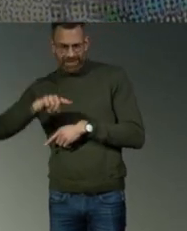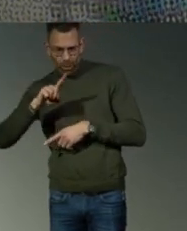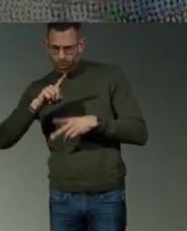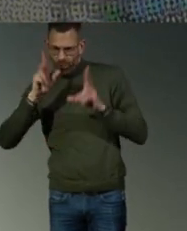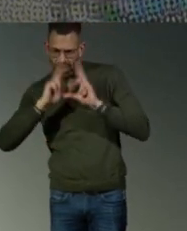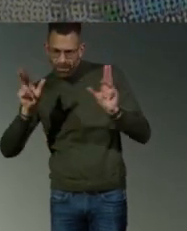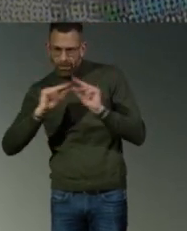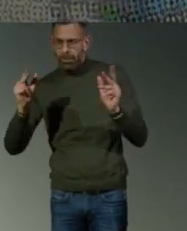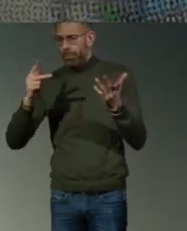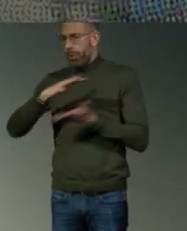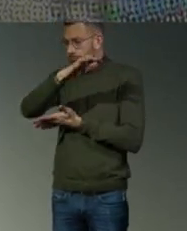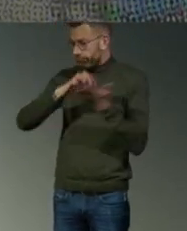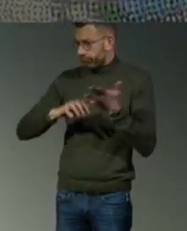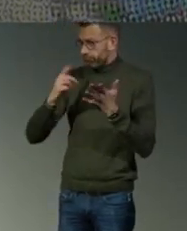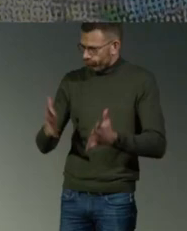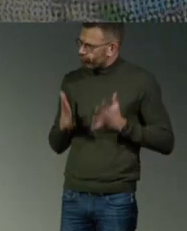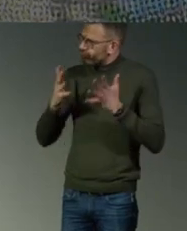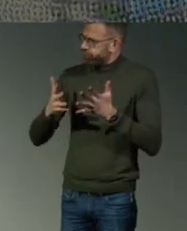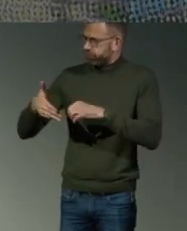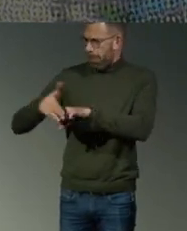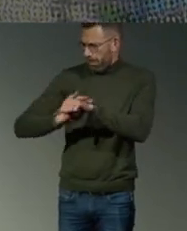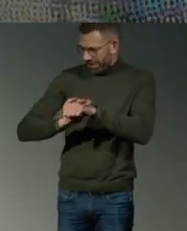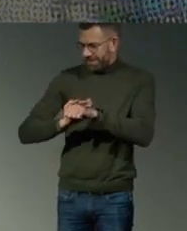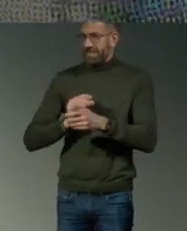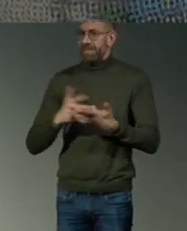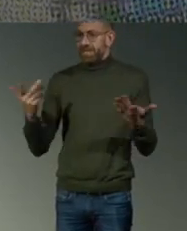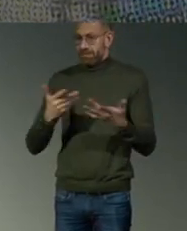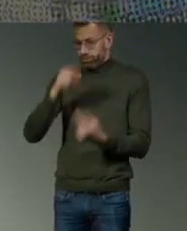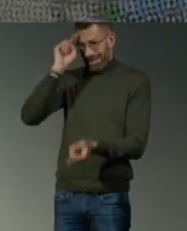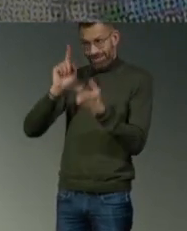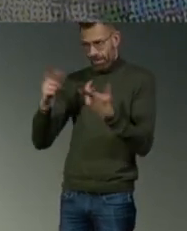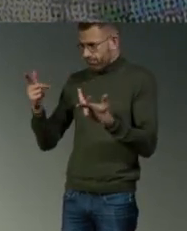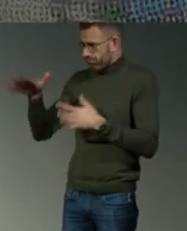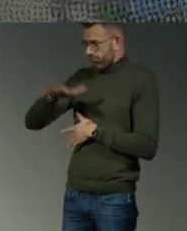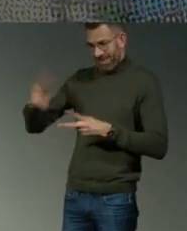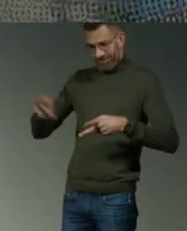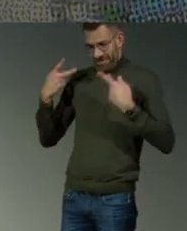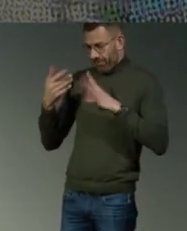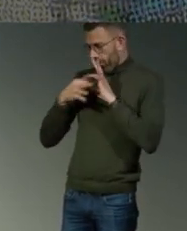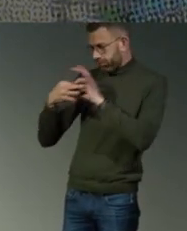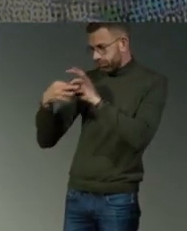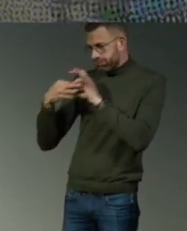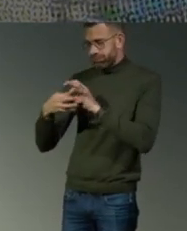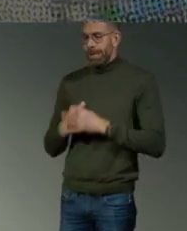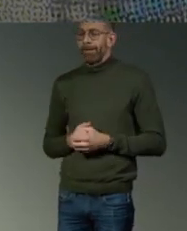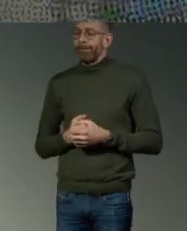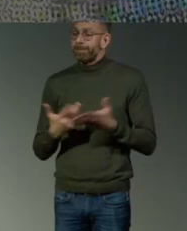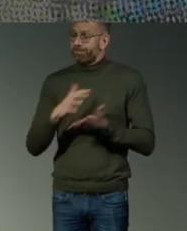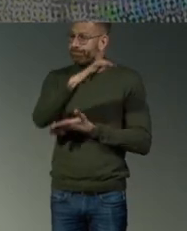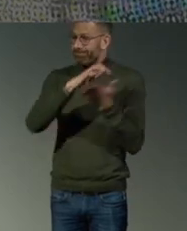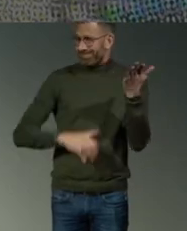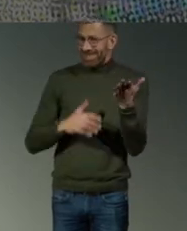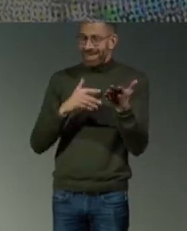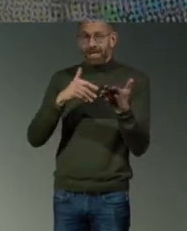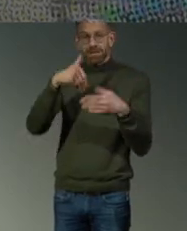un texte d'engagement politique pour notre rapport au vivant. Et c'est un texte qui est constitué en quelque sorte